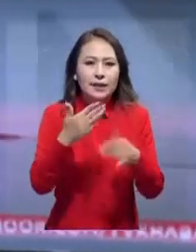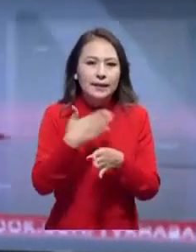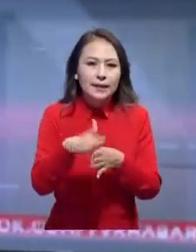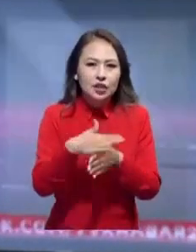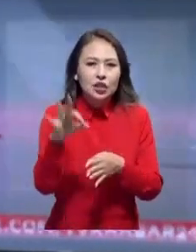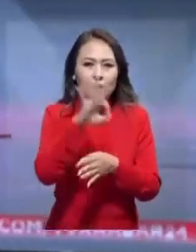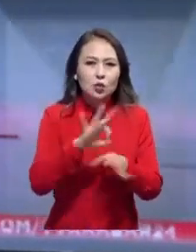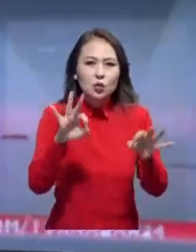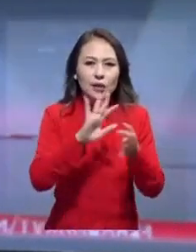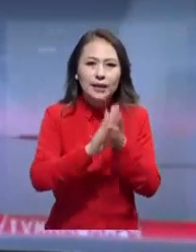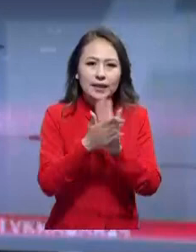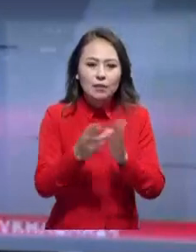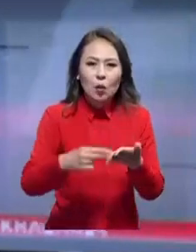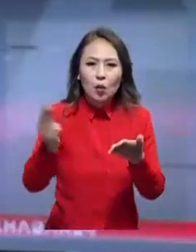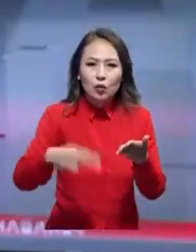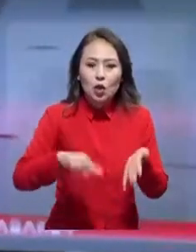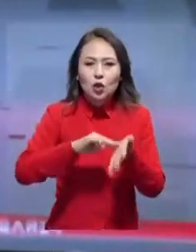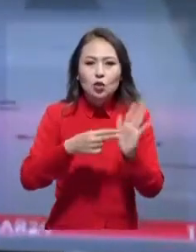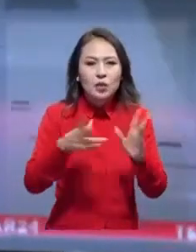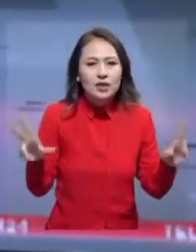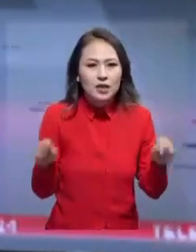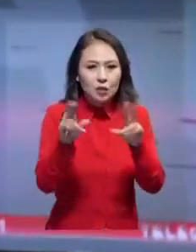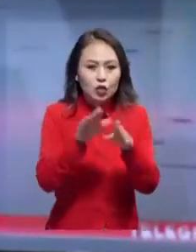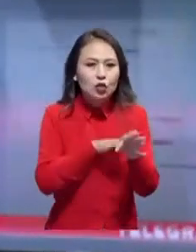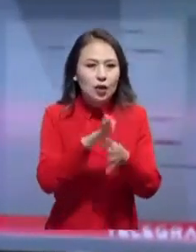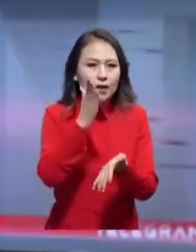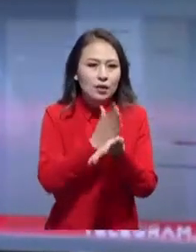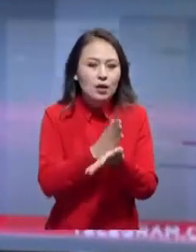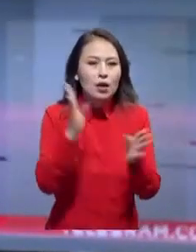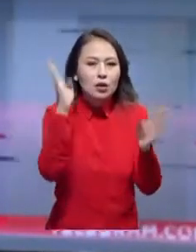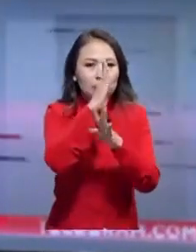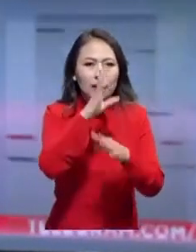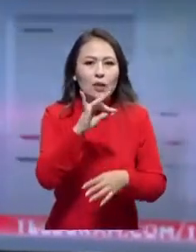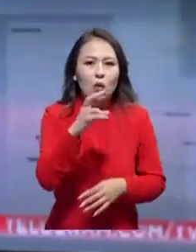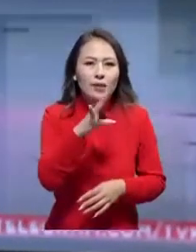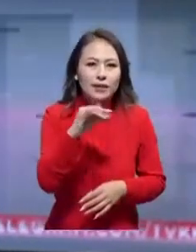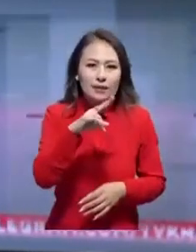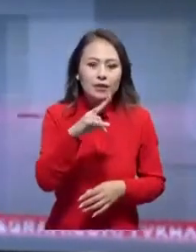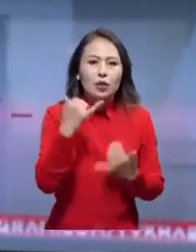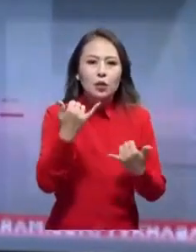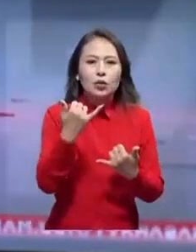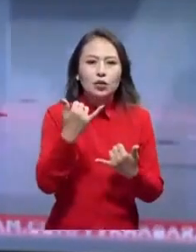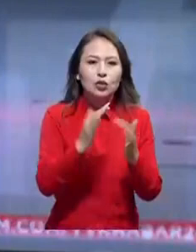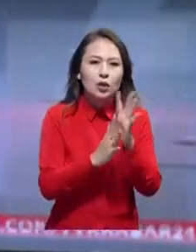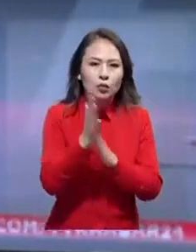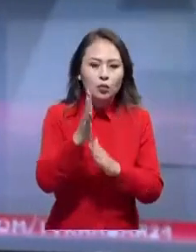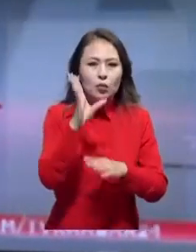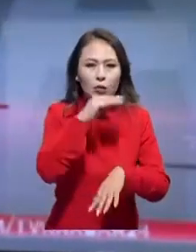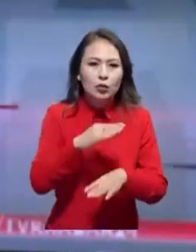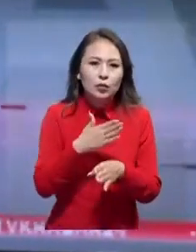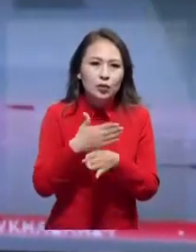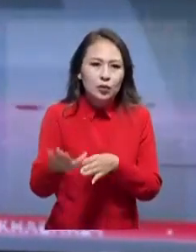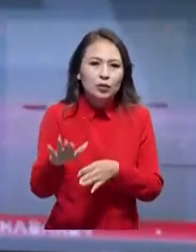тараптар кредиттік желі ашу туралы келісімге қол қойды. Жоба сәтімен жүзеге асса, атмосфераға күкірт диоксиді мен күл